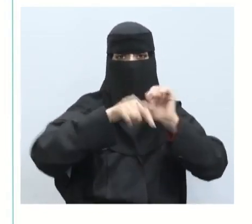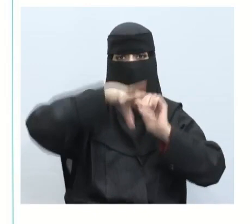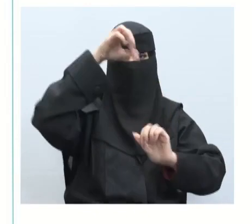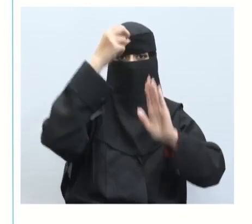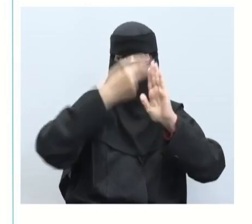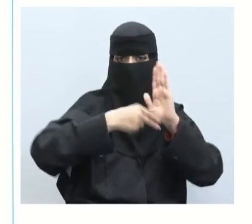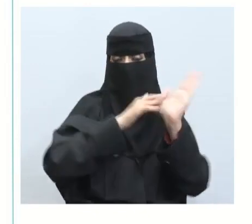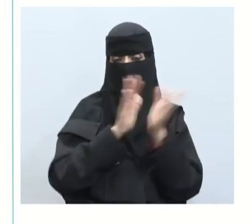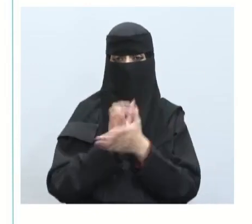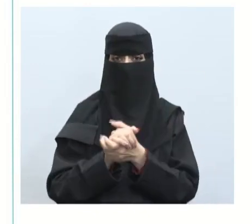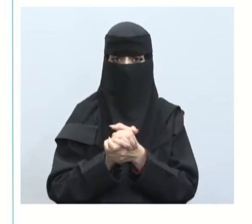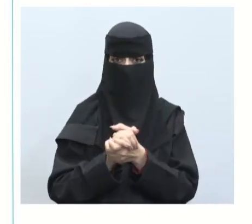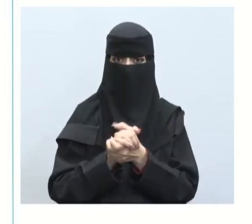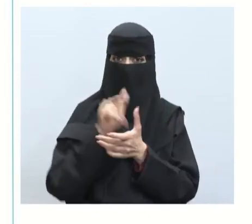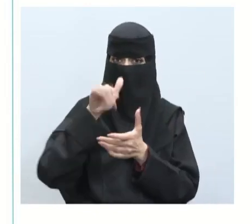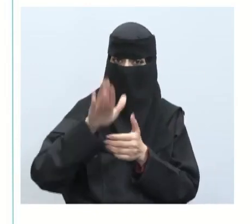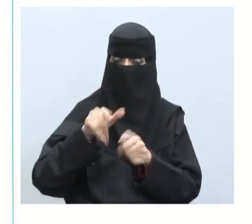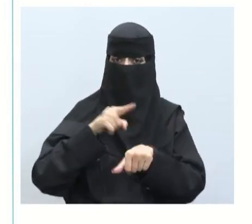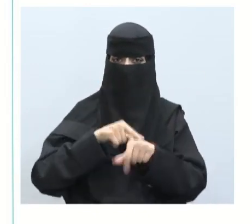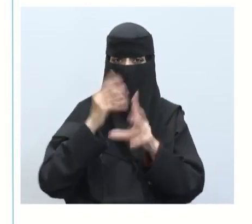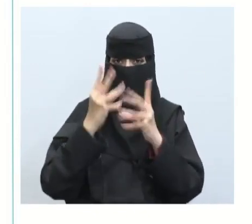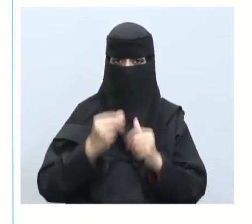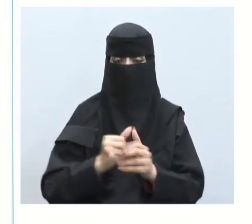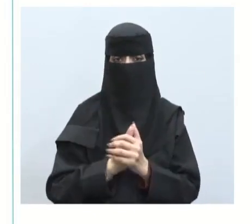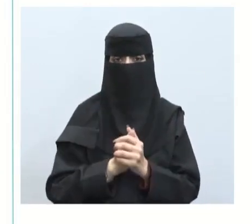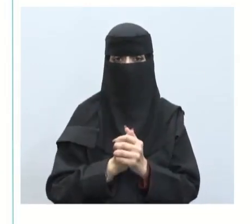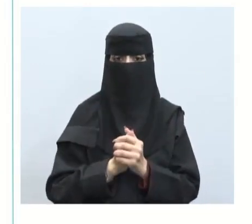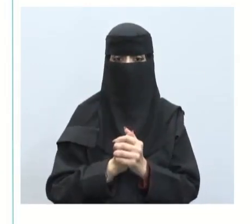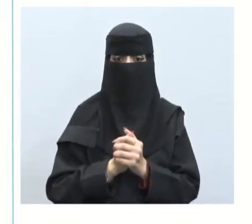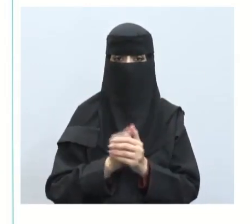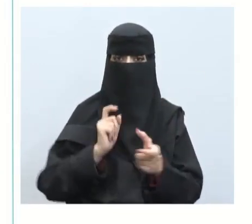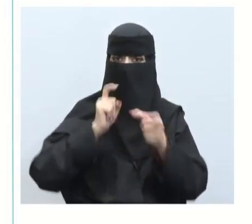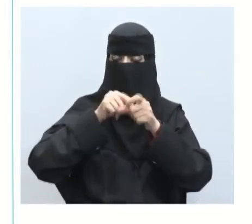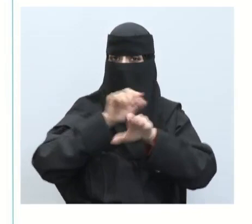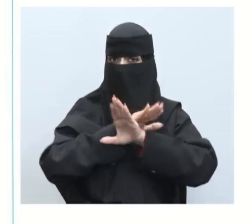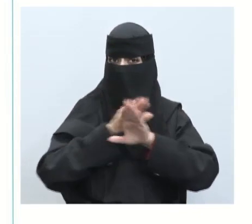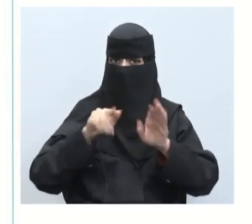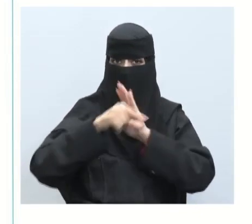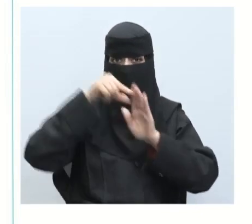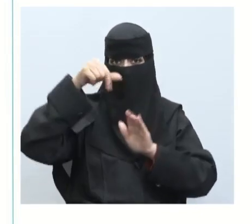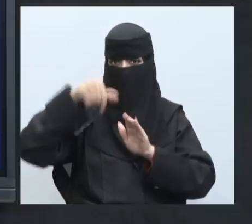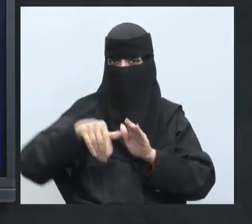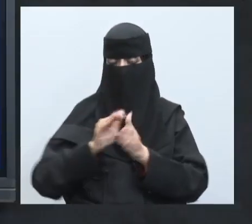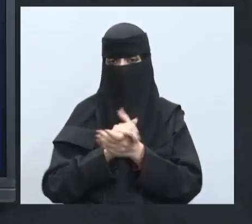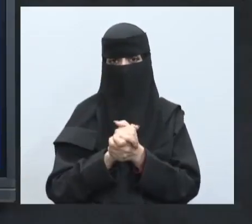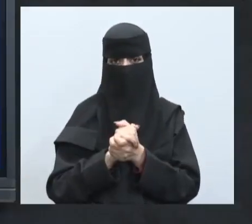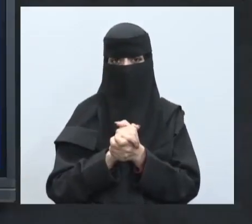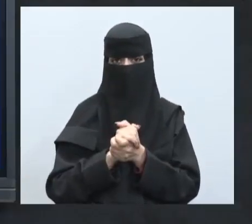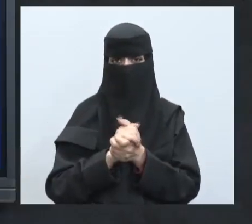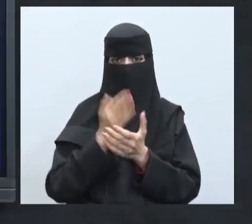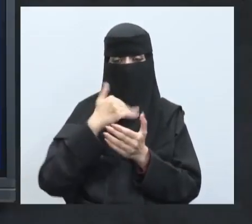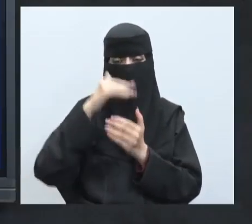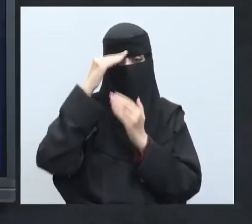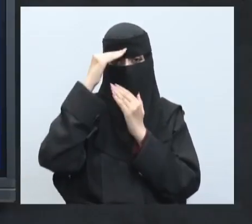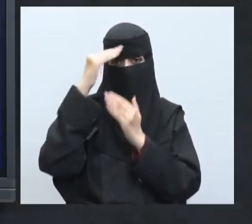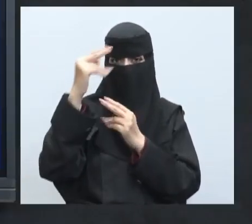صناعه واتخاذ القرار في الوقت المناسب الى هنا اعزائي الطلاب نكون انتهينا من درسنا